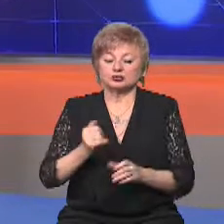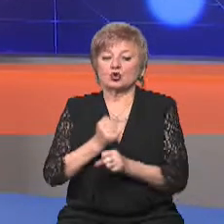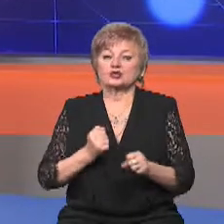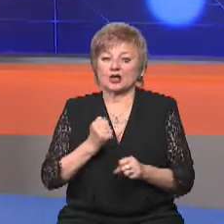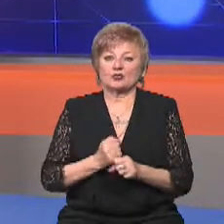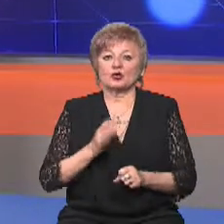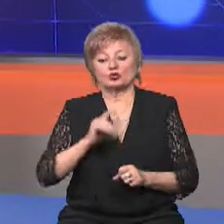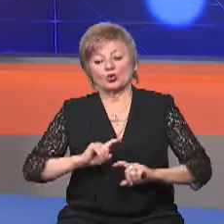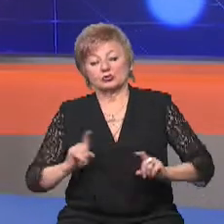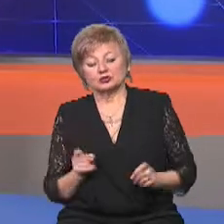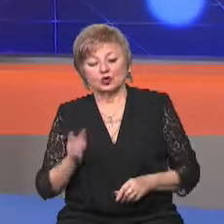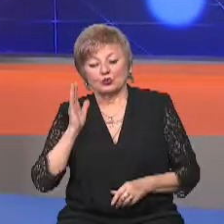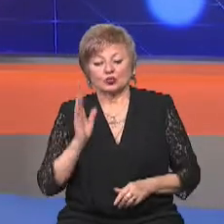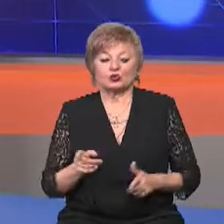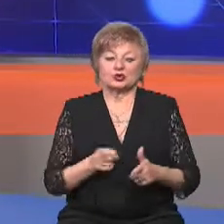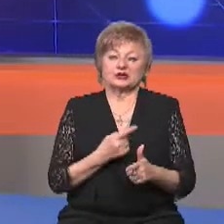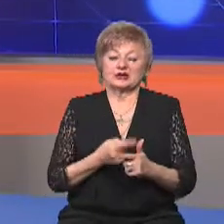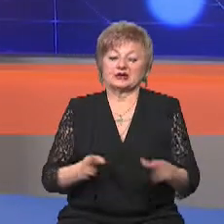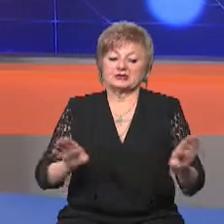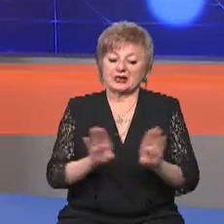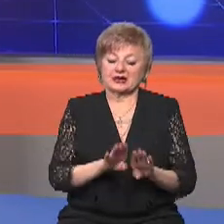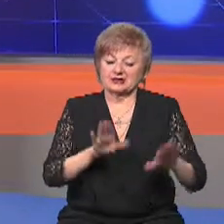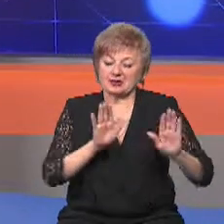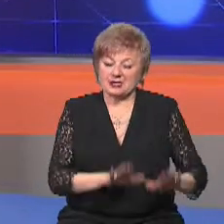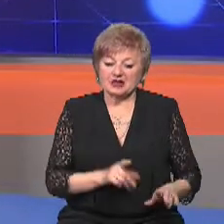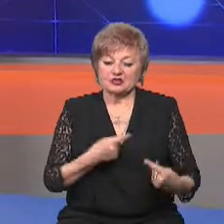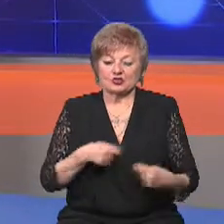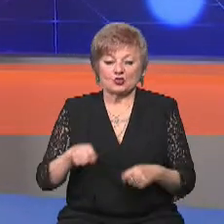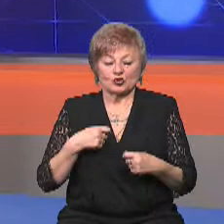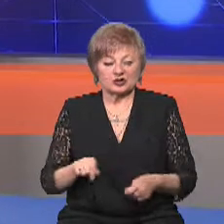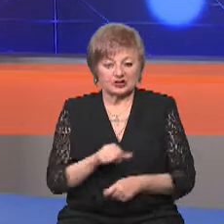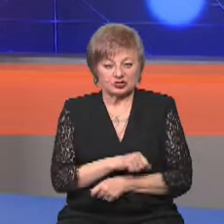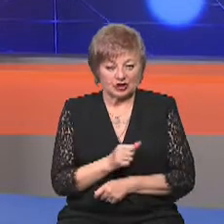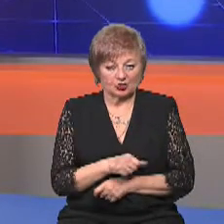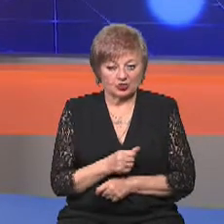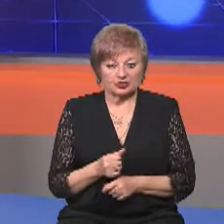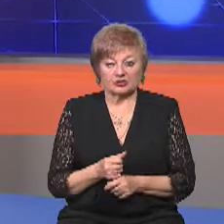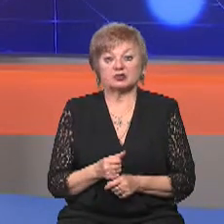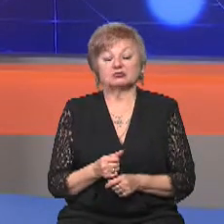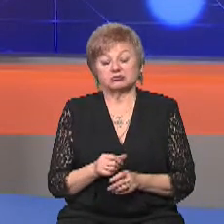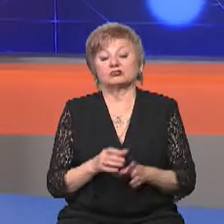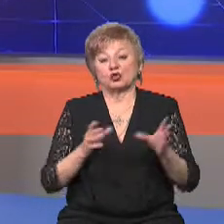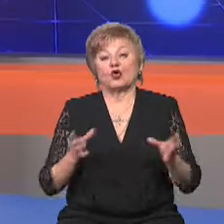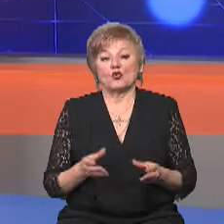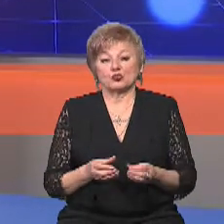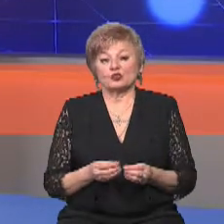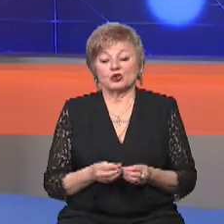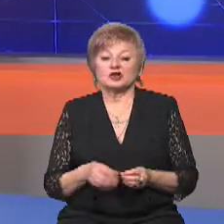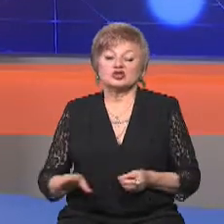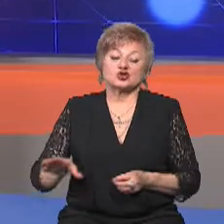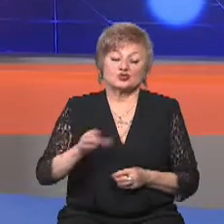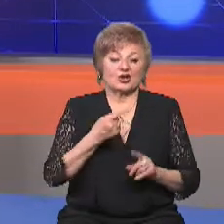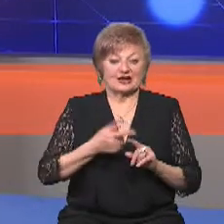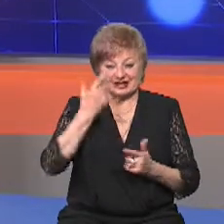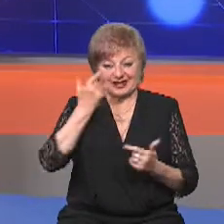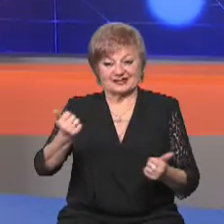там хтось затриманий, чи буде закрита ця точка з продажу наркотиків. В принципі, по всій тій